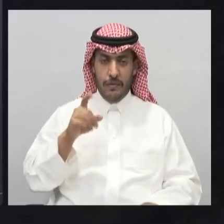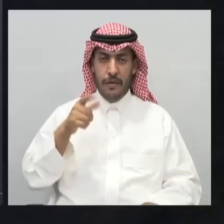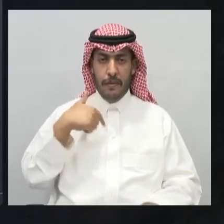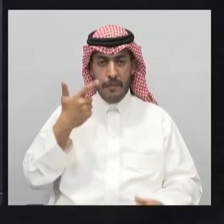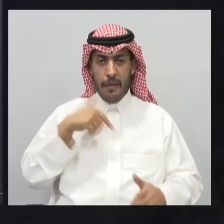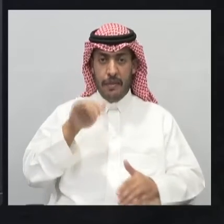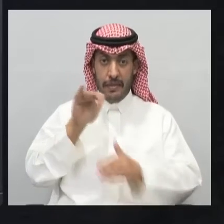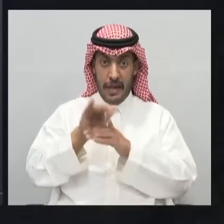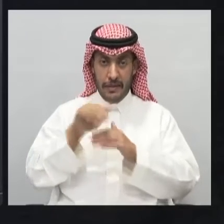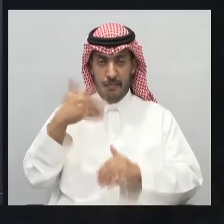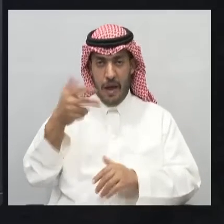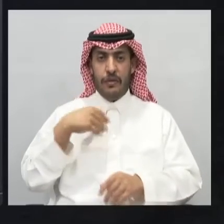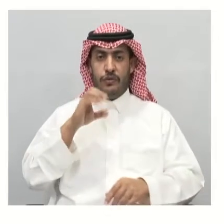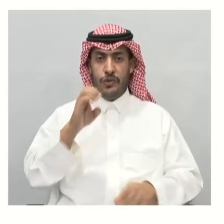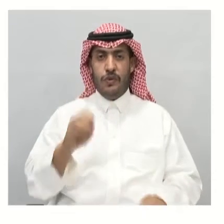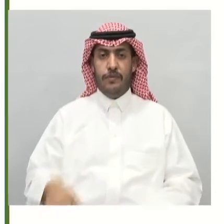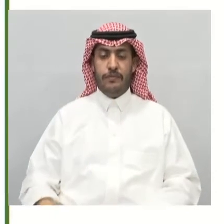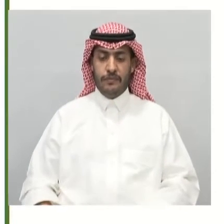خلال درسنا لهذا